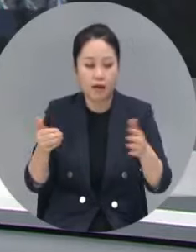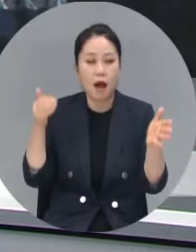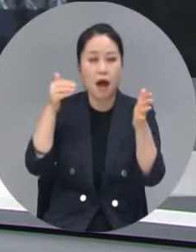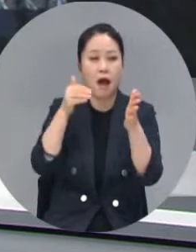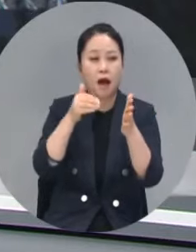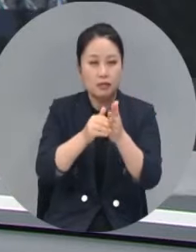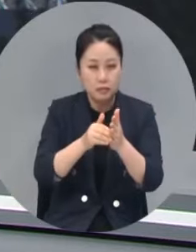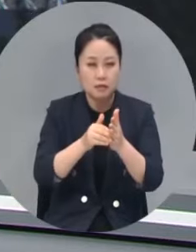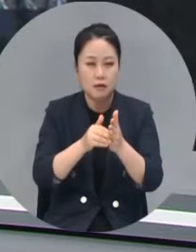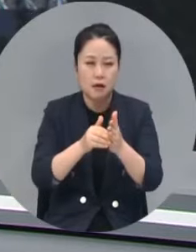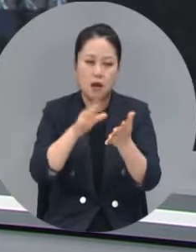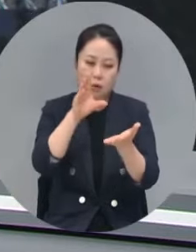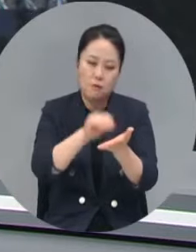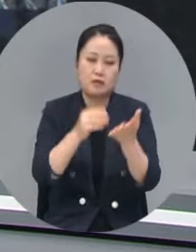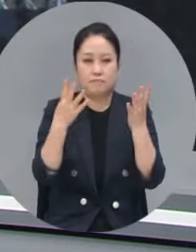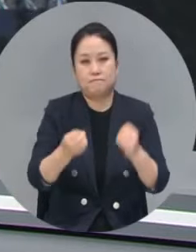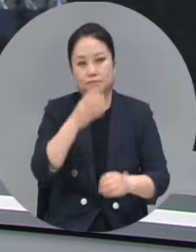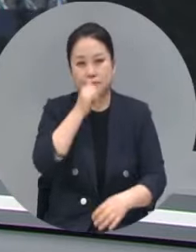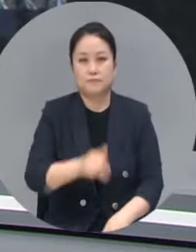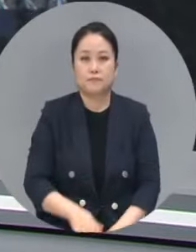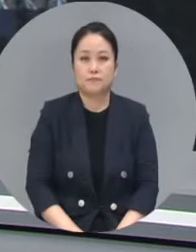많아 보입니다 송광모